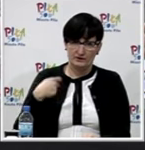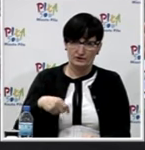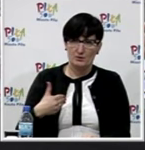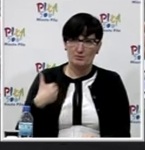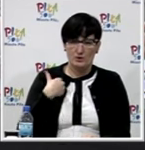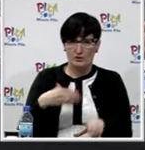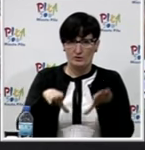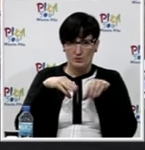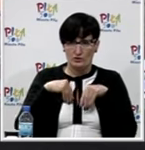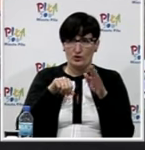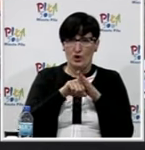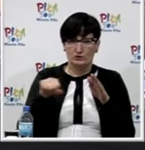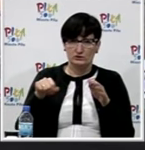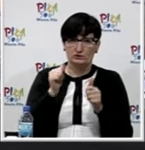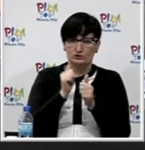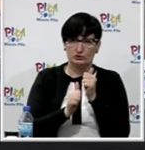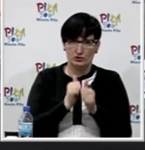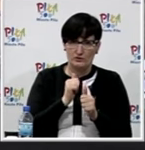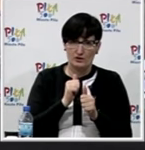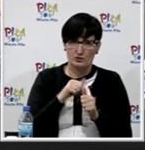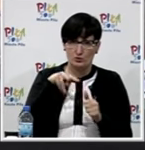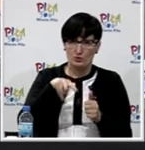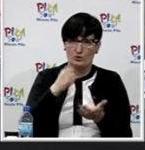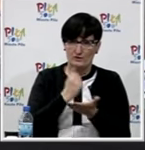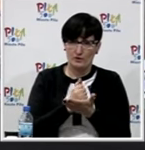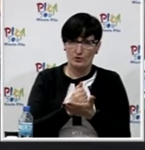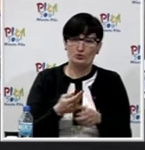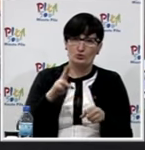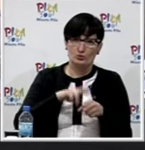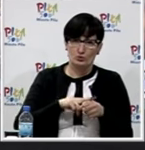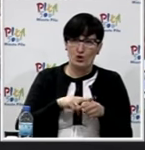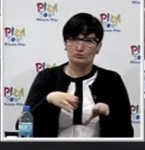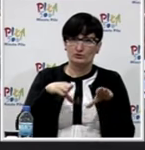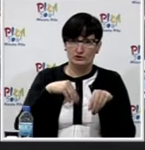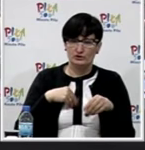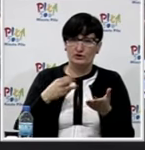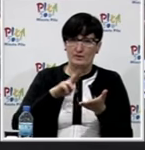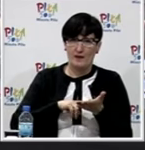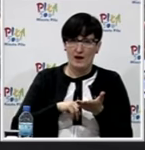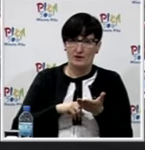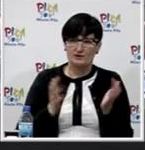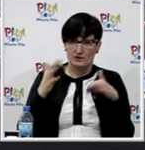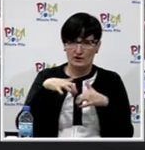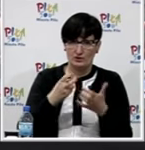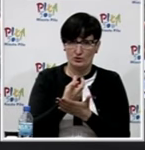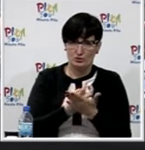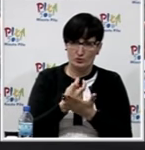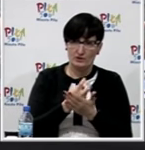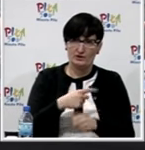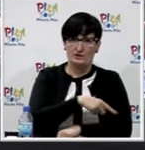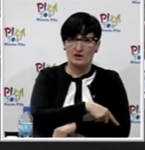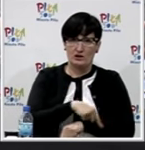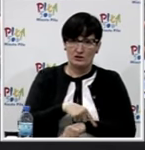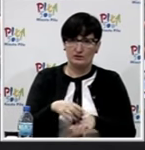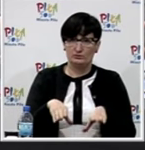od styczniowej uchwały, a także z uchwały, którą podjęliście Państwo na sesji lutowej. Jeżeli chodzi o zakres przedsięwzięć, które w tej